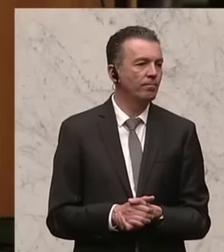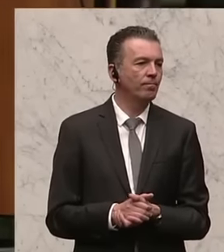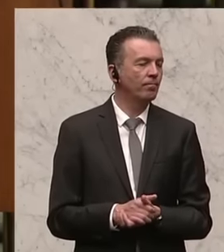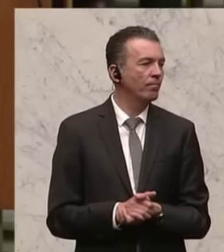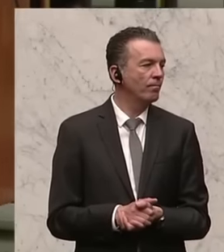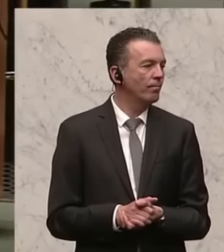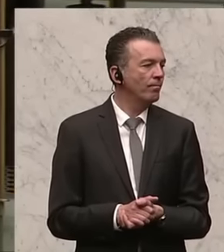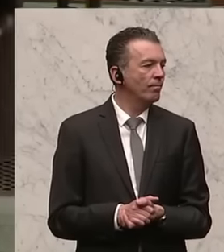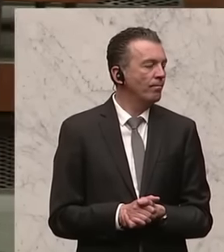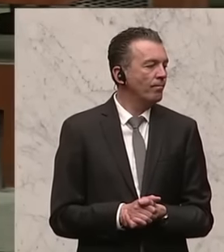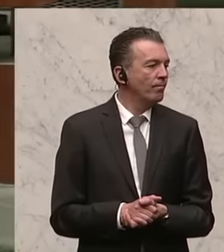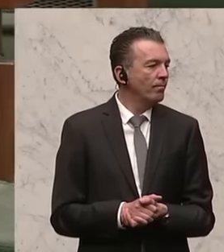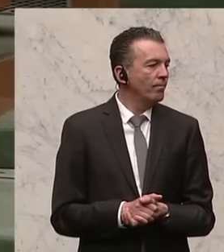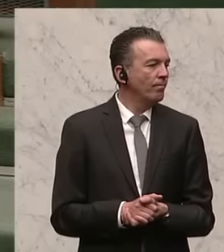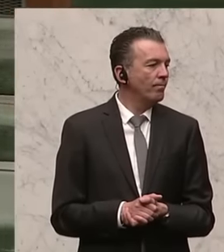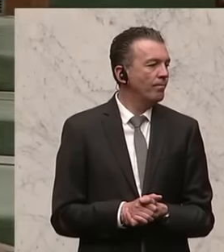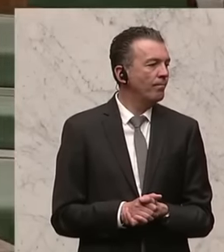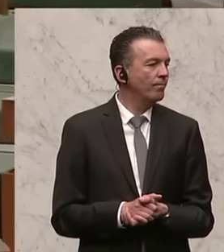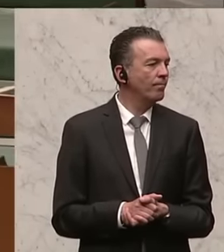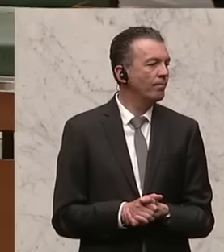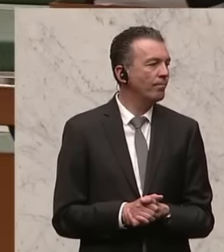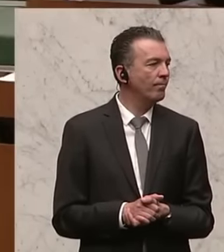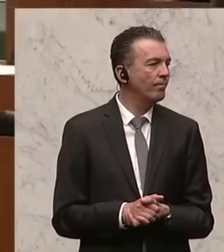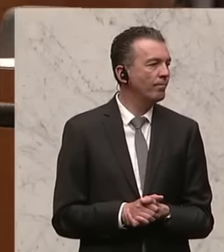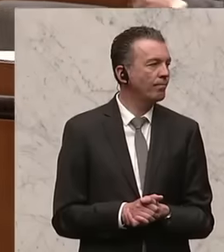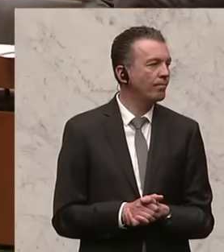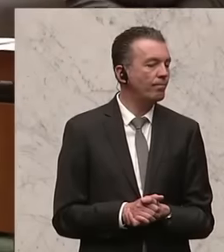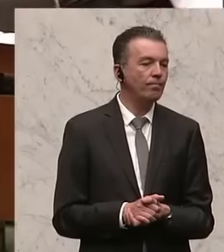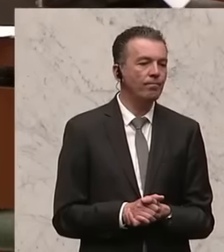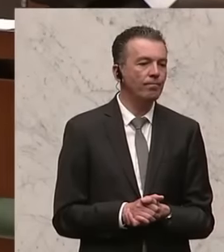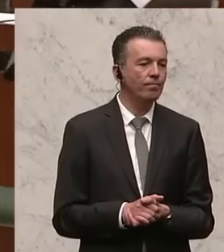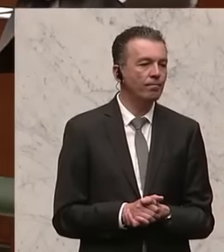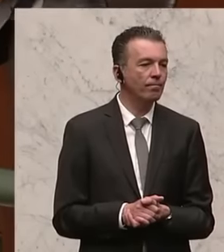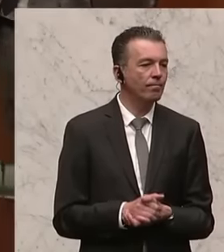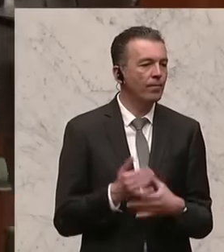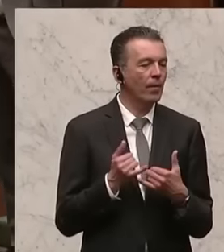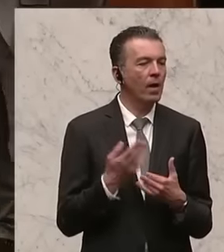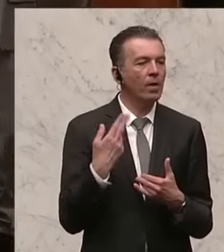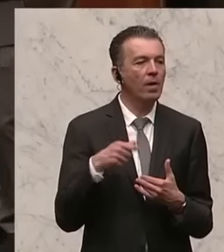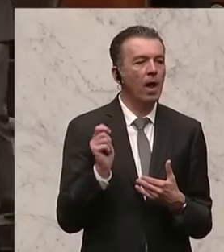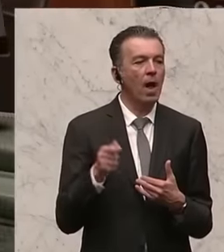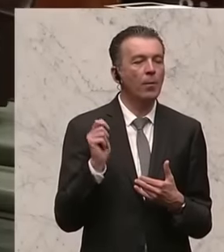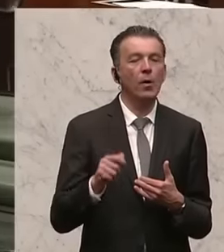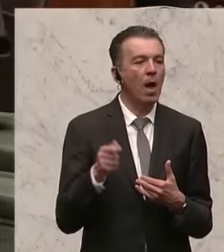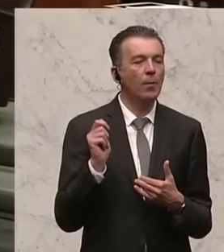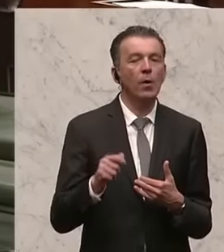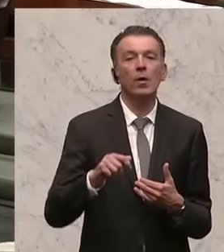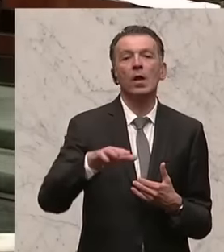Ein effizienter und moderner Staat brauche auch einen starken öffentlichen Dienst, so Staatssekretärin Mona Dutzter von der SPÖ.